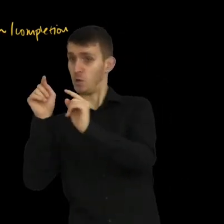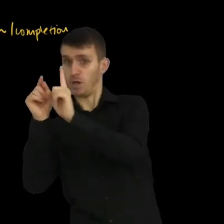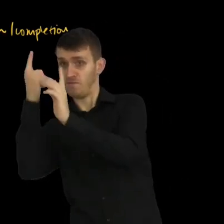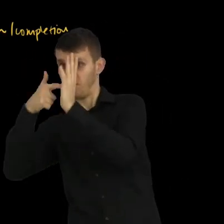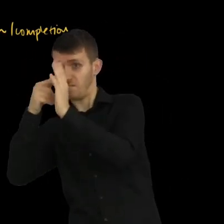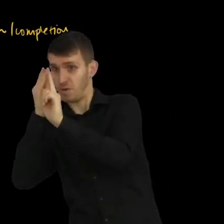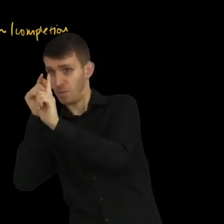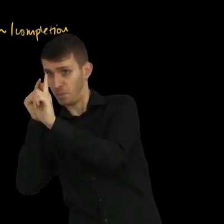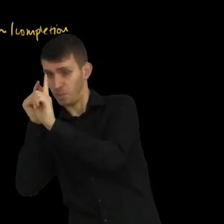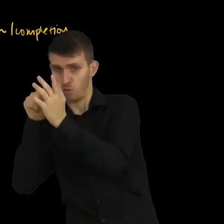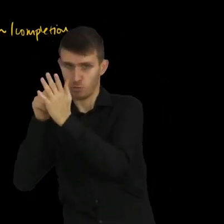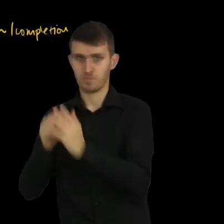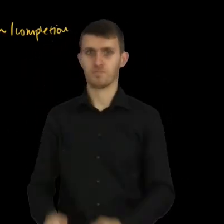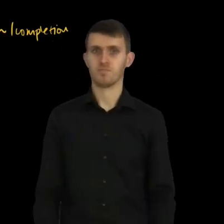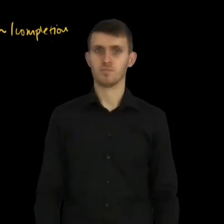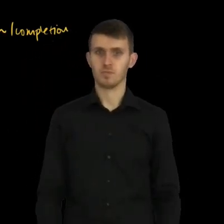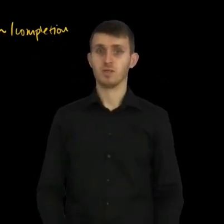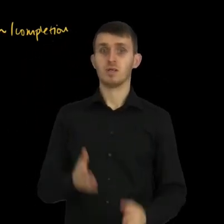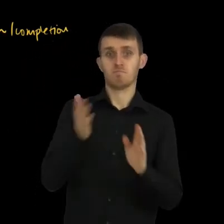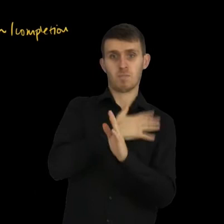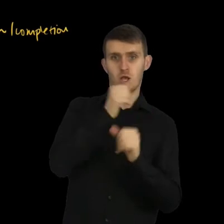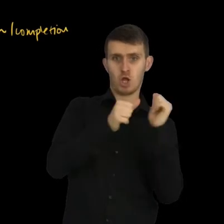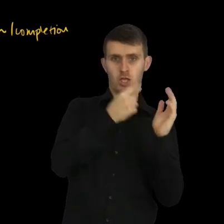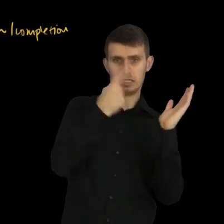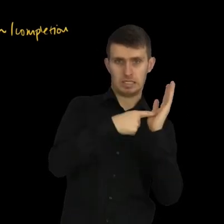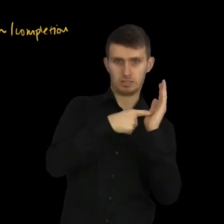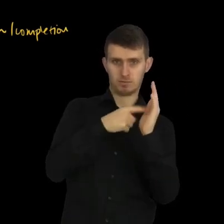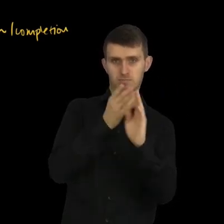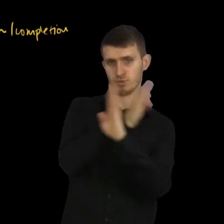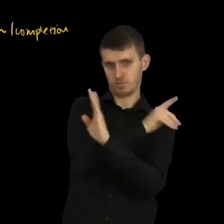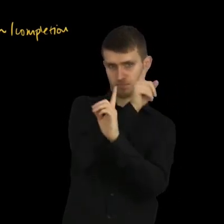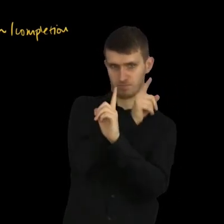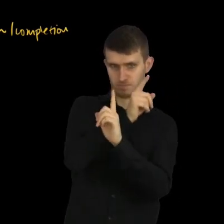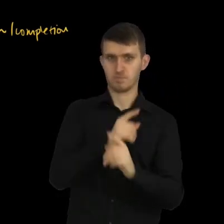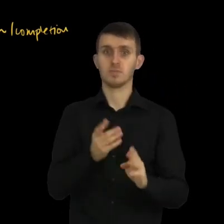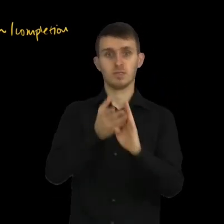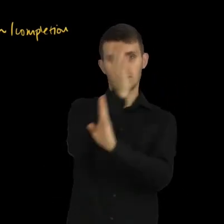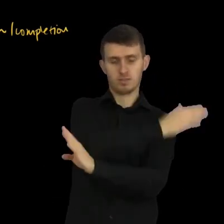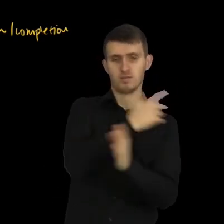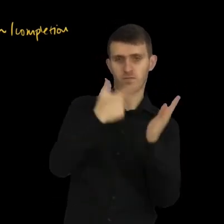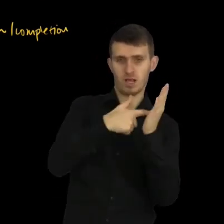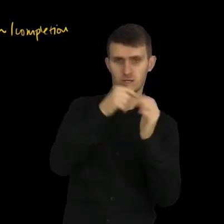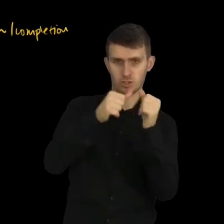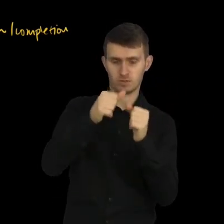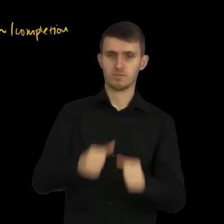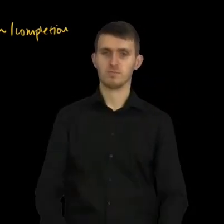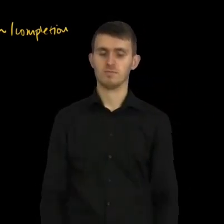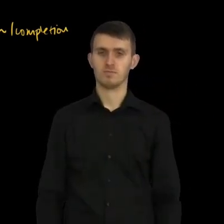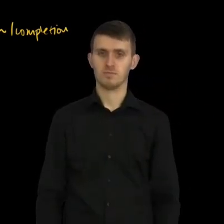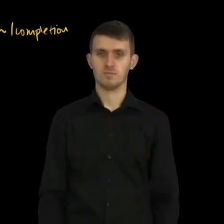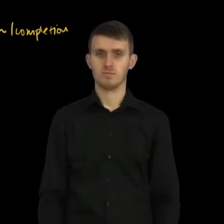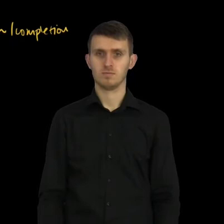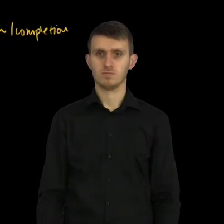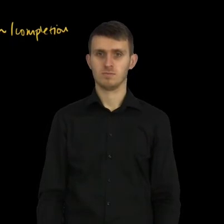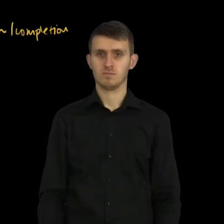znajduje się mniej więcej tutaj tu mamy rok tysięczny przed naszą erą a to rok